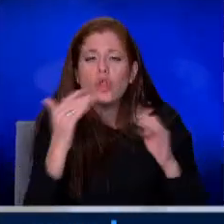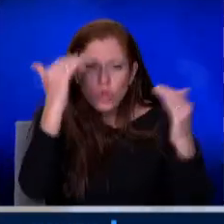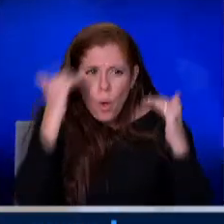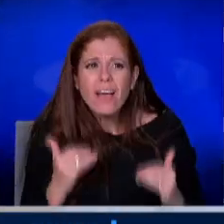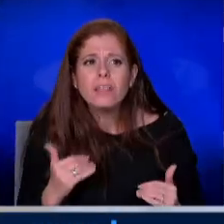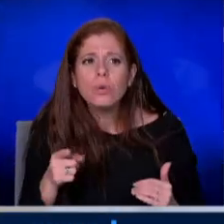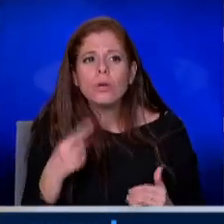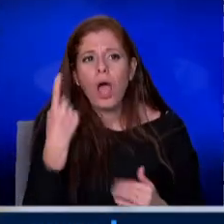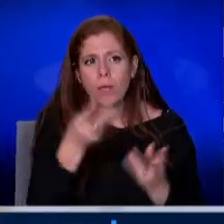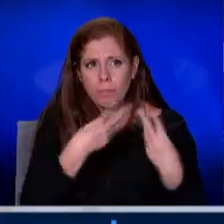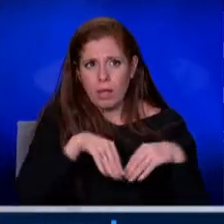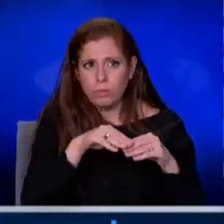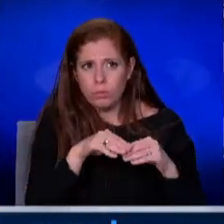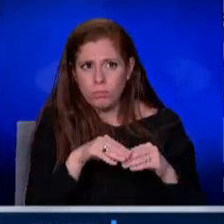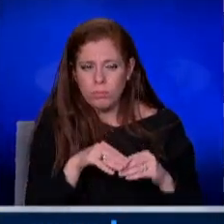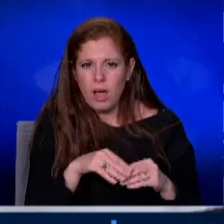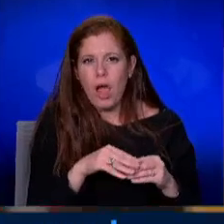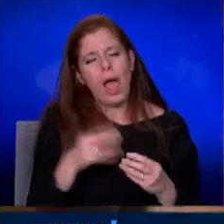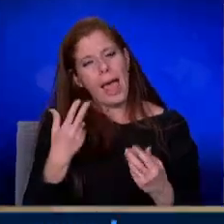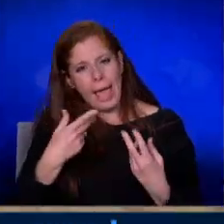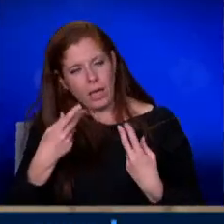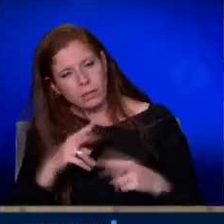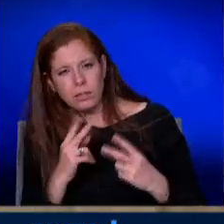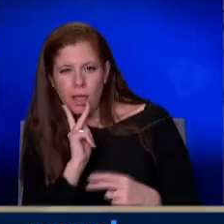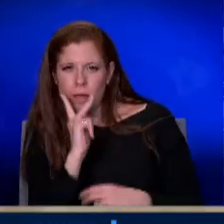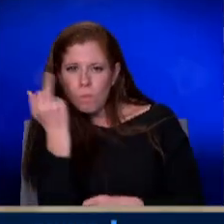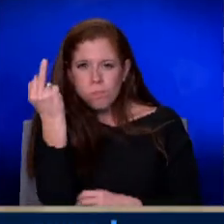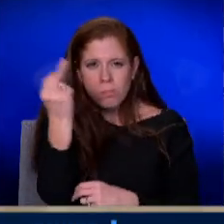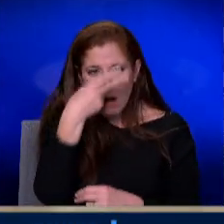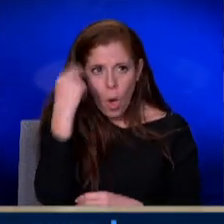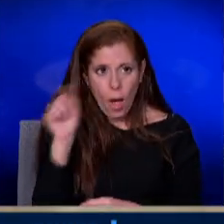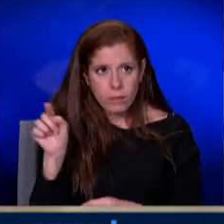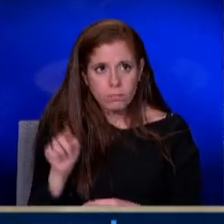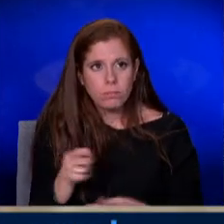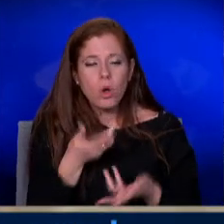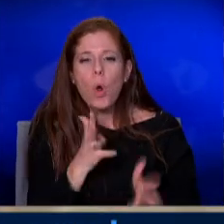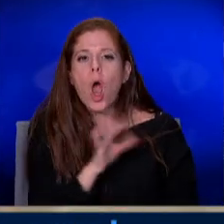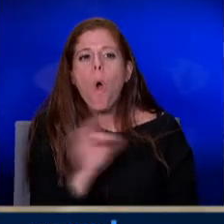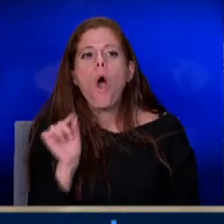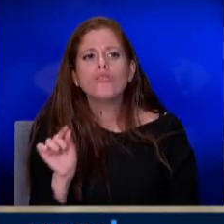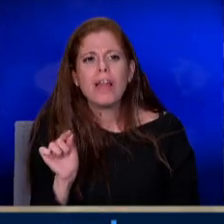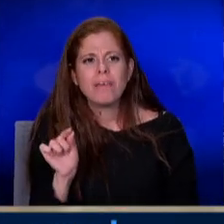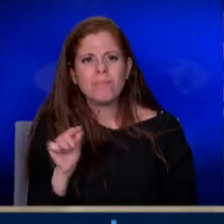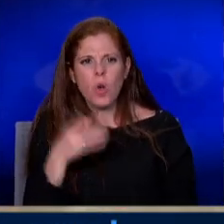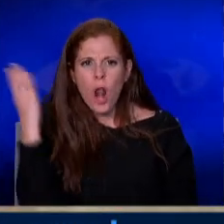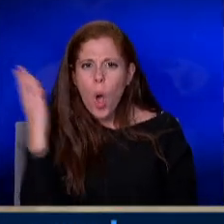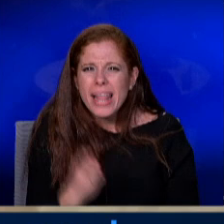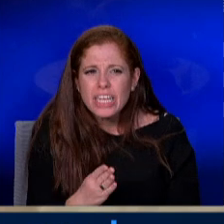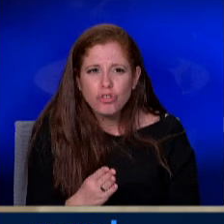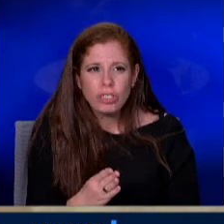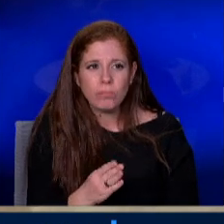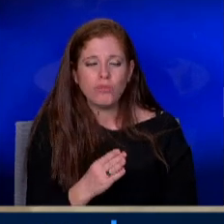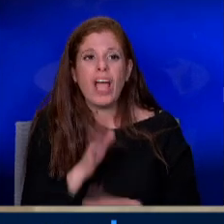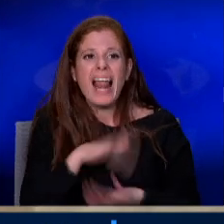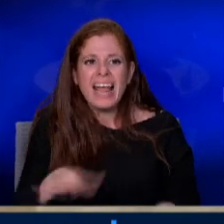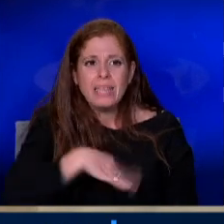אחד מבני המשפחה החזיר בתנועת יד לעברם של ההורים. כל הרוע שלהם, כל האנשים שהילדים שלנו היו